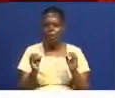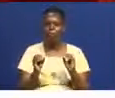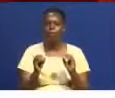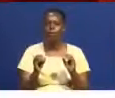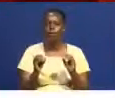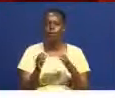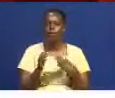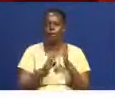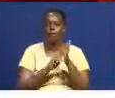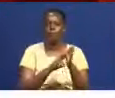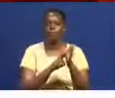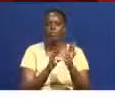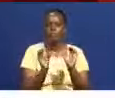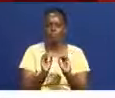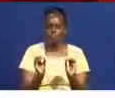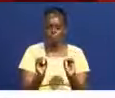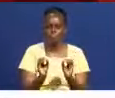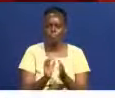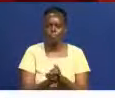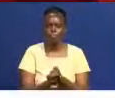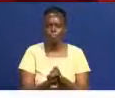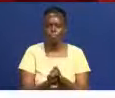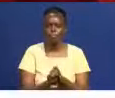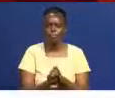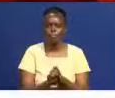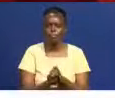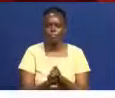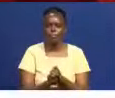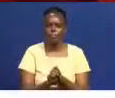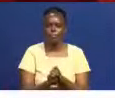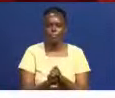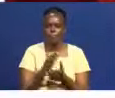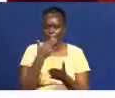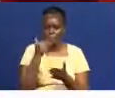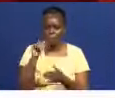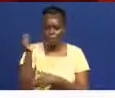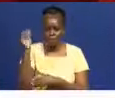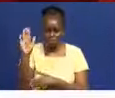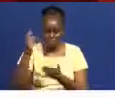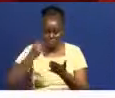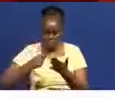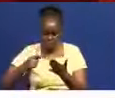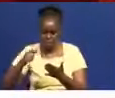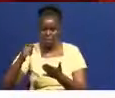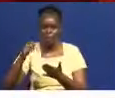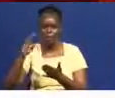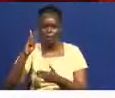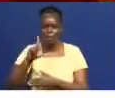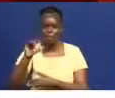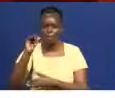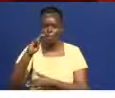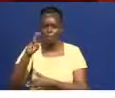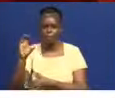ama hayana wale watu wanaowakilisha. Kwa hiyo aiweke kidole mara moja.